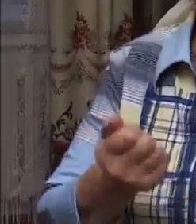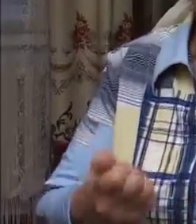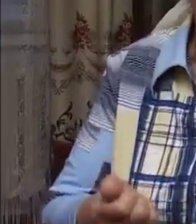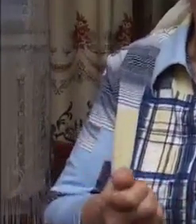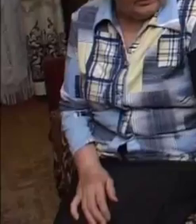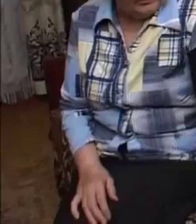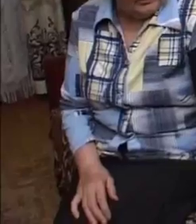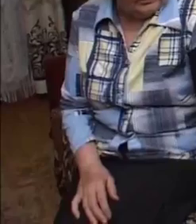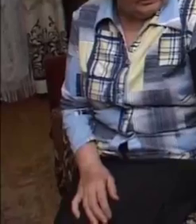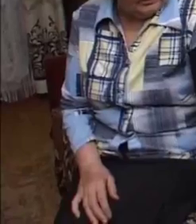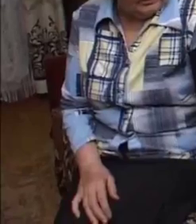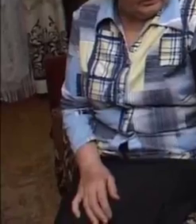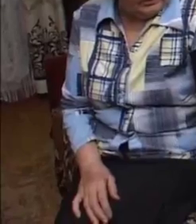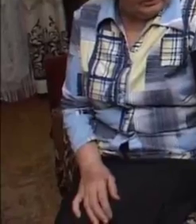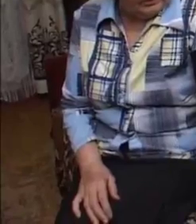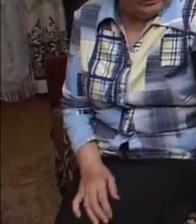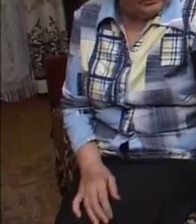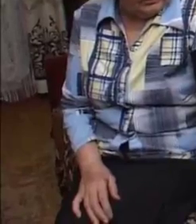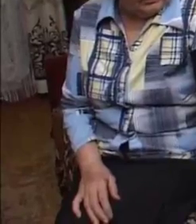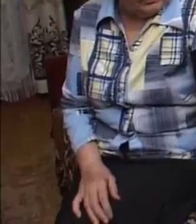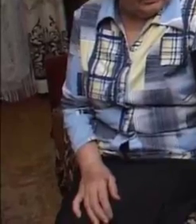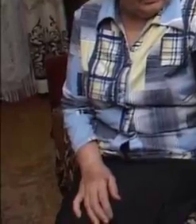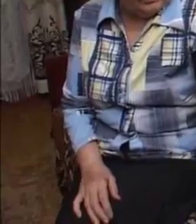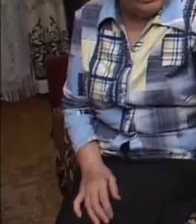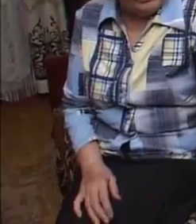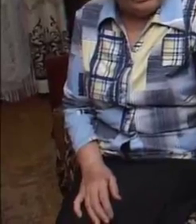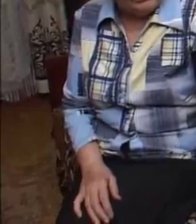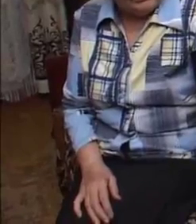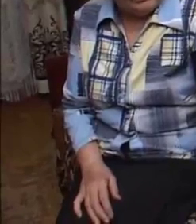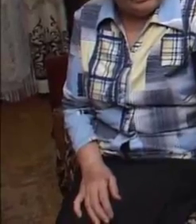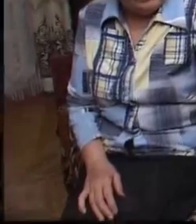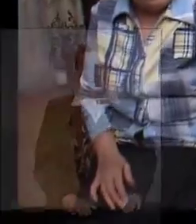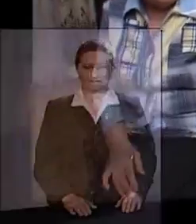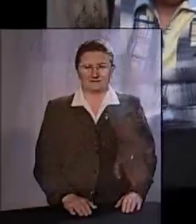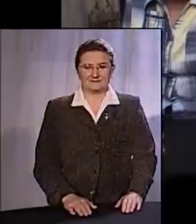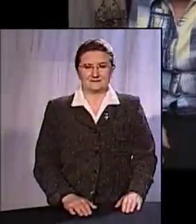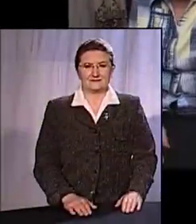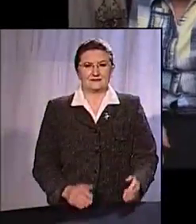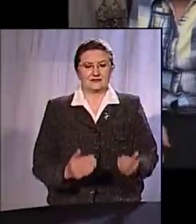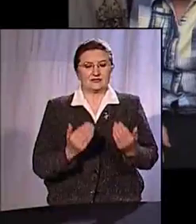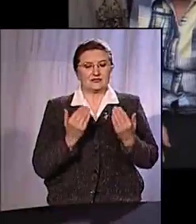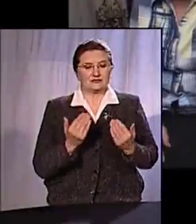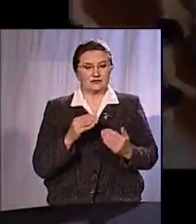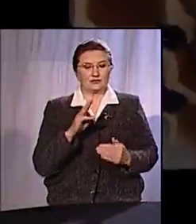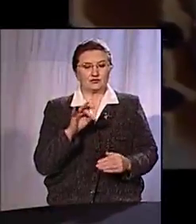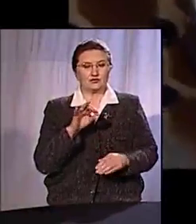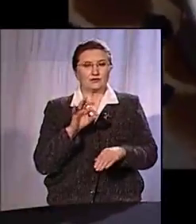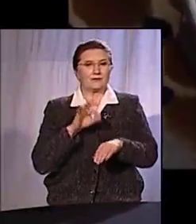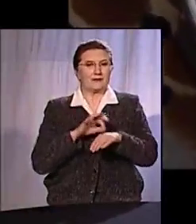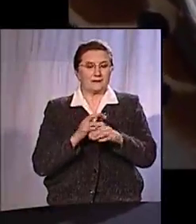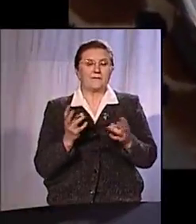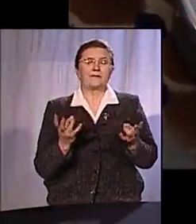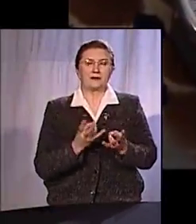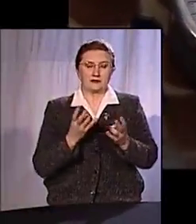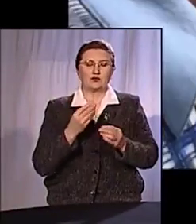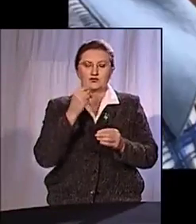И мне понравилось, что меня спас Бог, что дал мне здоровье. Сегодня у Шуры диагноз прежний, но чувствует она